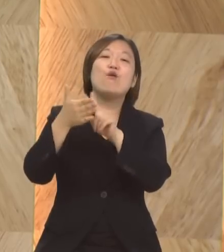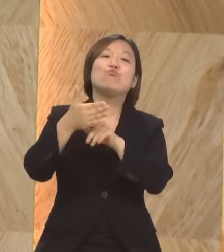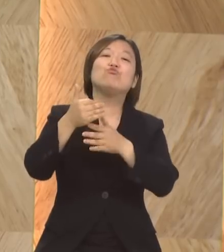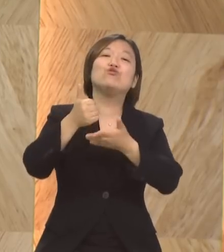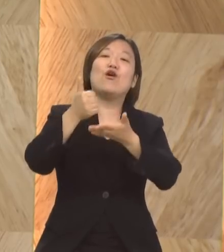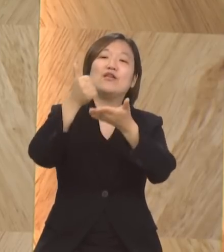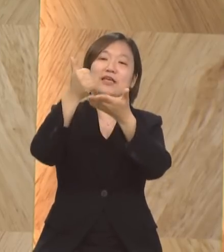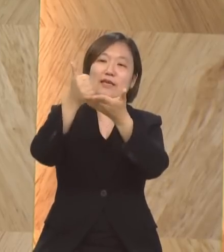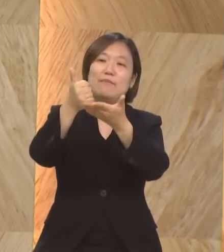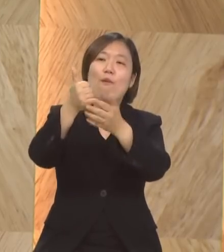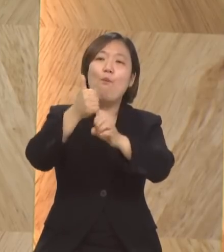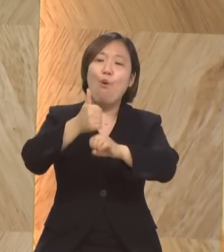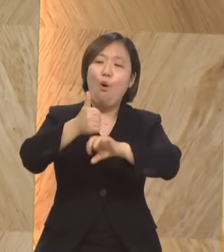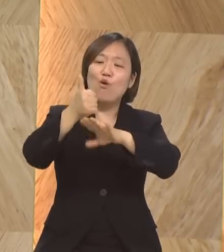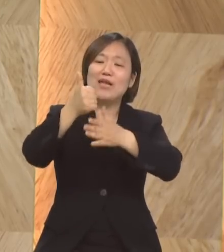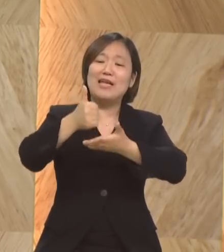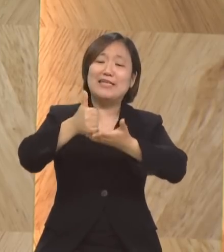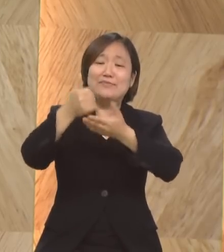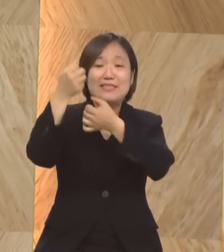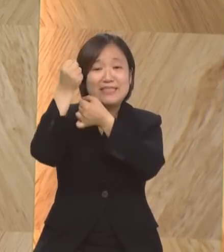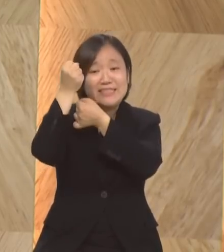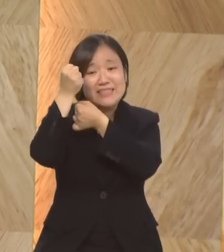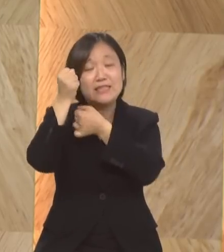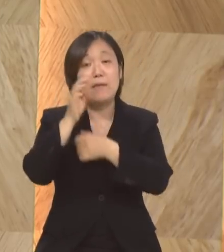의지하는 수밖에 없지 않습니까 그때